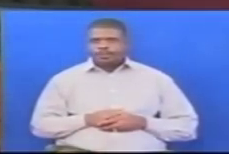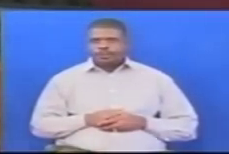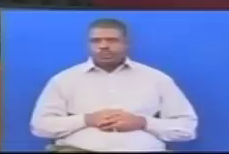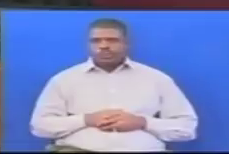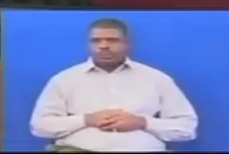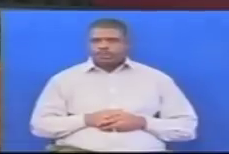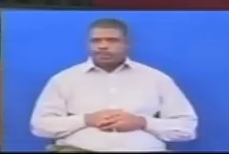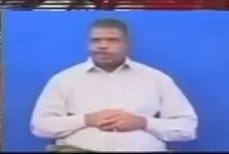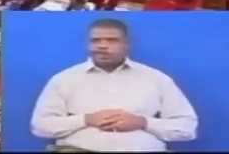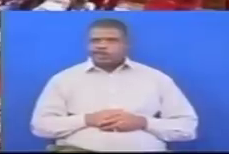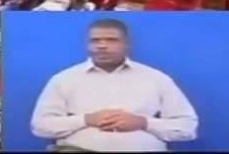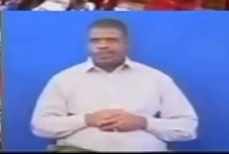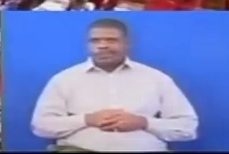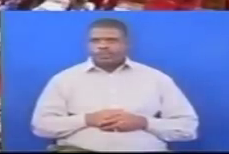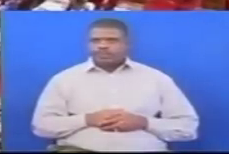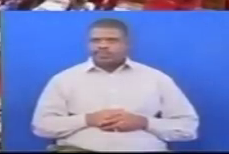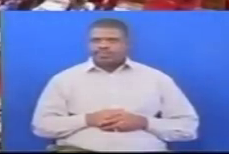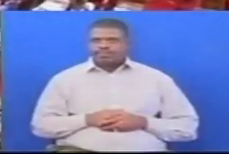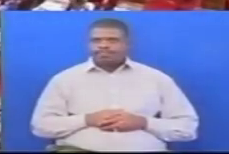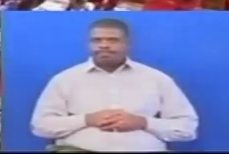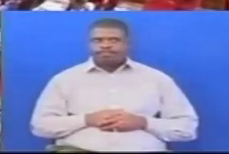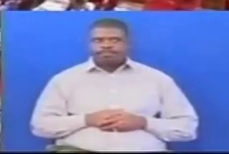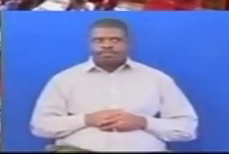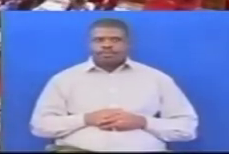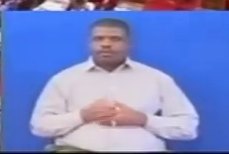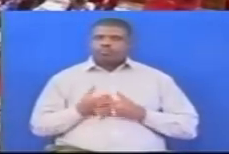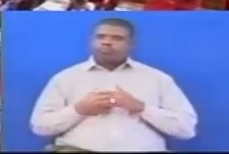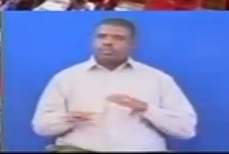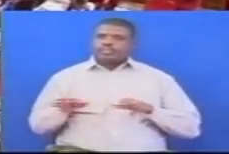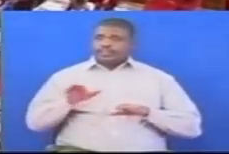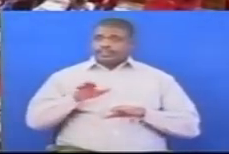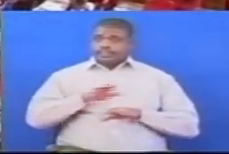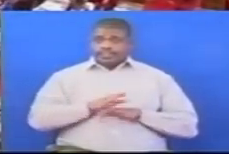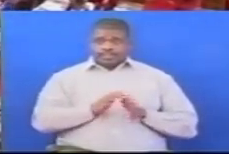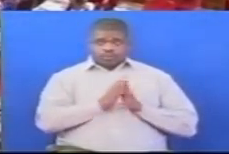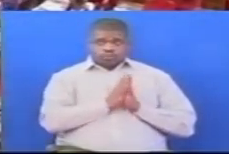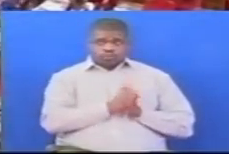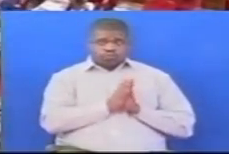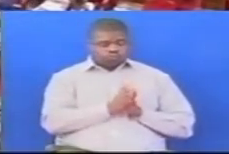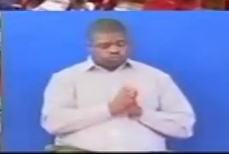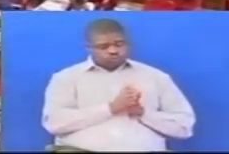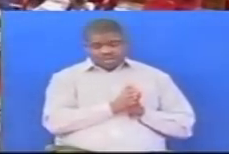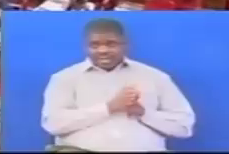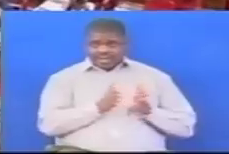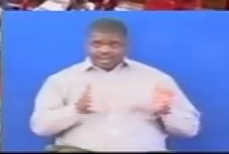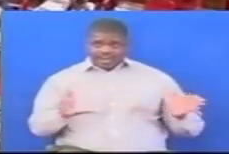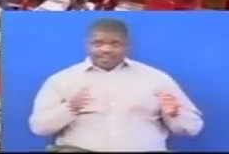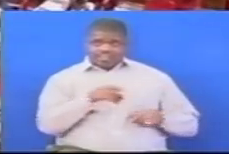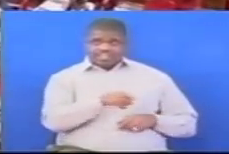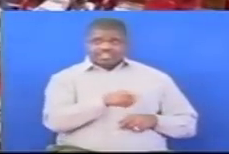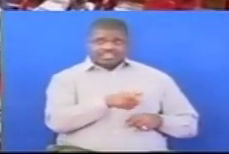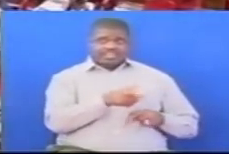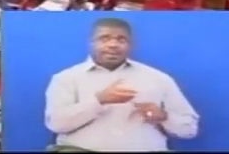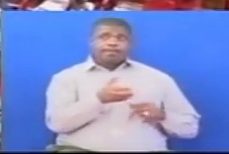Mheshimiwa mwenyekiti, nashukuru kupata nafasi hii, na kabla sijaanza